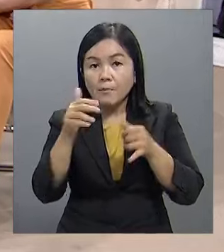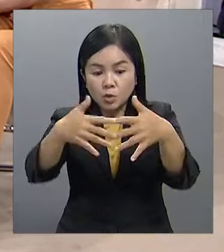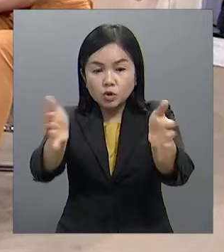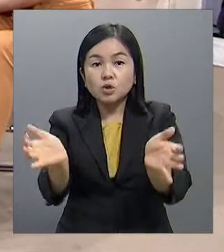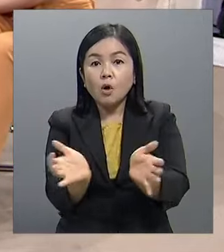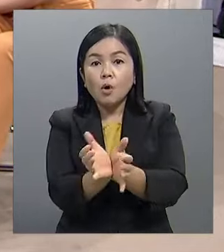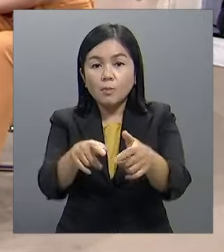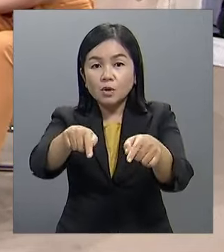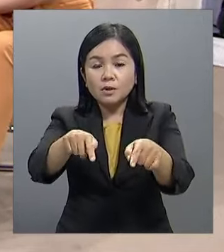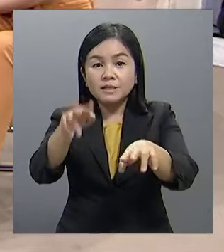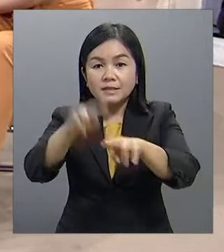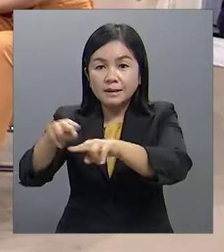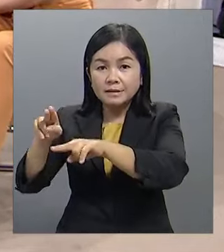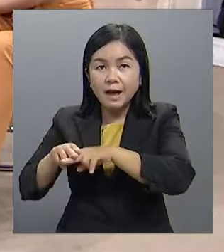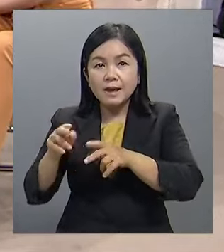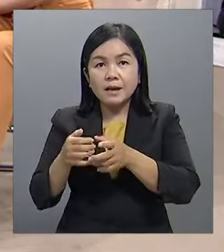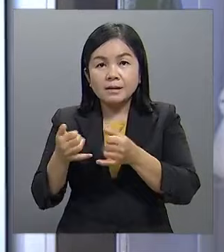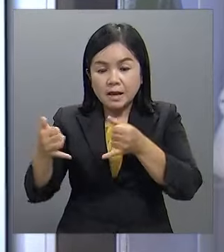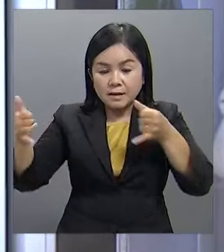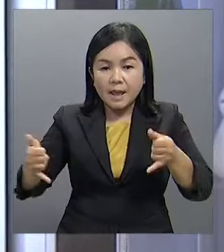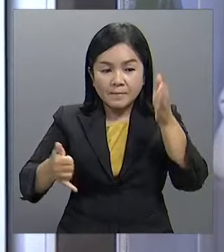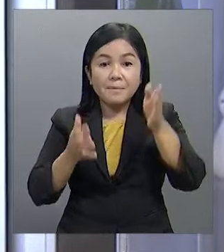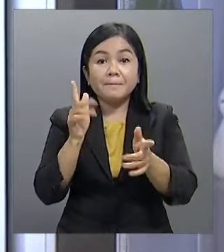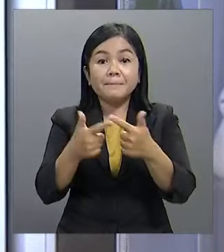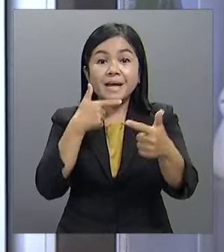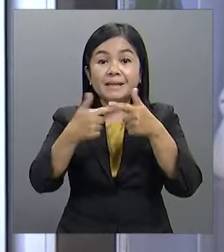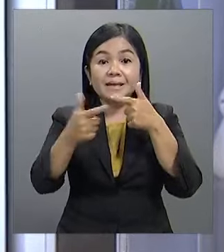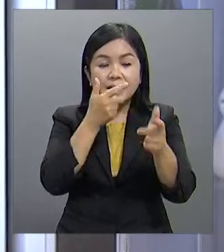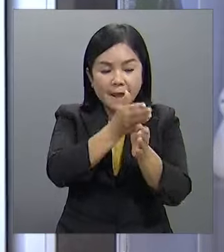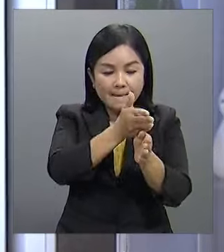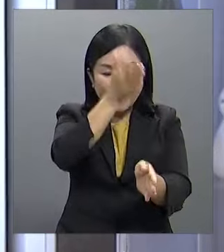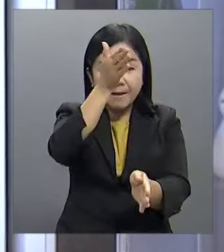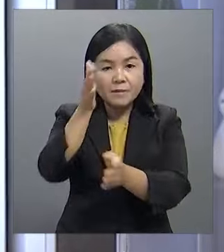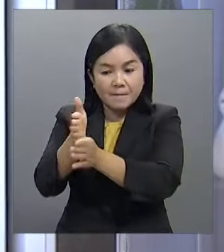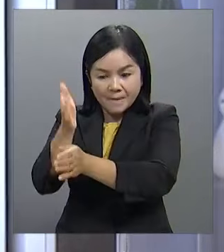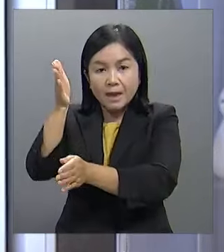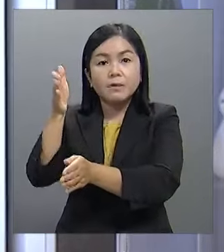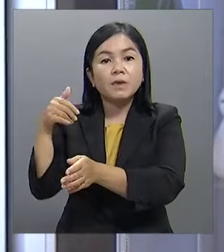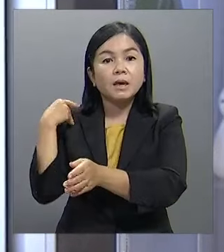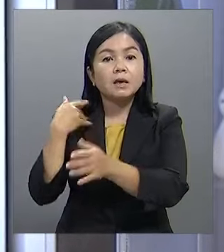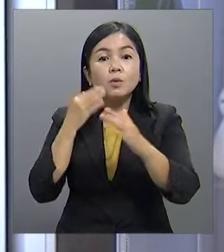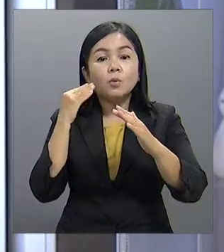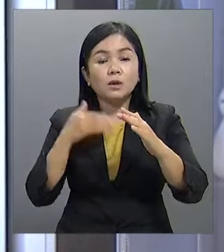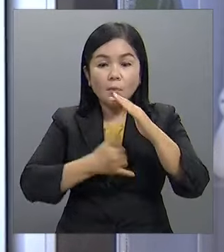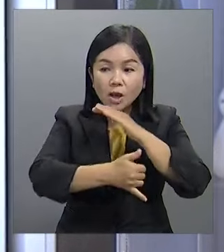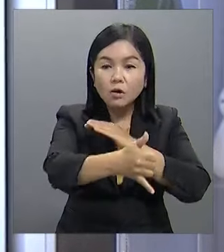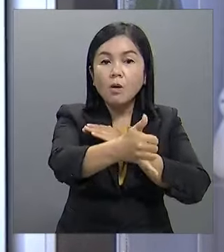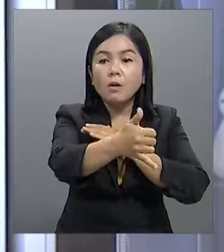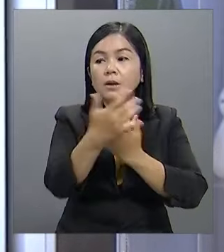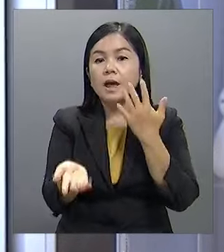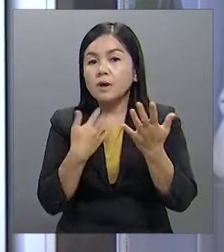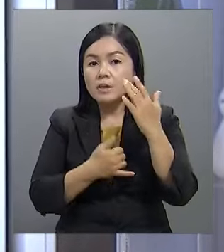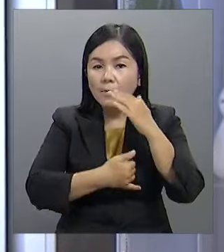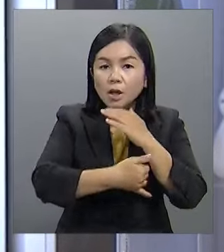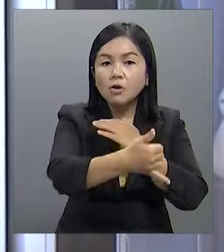ะ กว่าเดิมแล้วก็มีฉากกั้นเหมือนเดิมนะครับและที่สำคัญในขณะที่เราออกไปข้างนอกนั้นหมายความว่าออกจากสตูอัดเทปอัดรายการที่เสร็จ